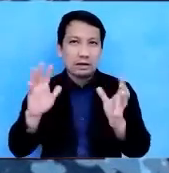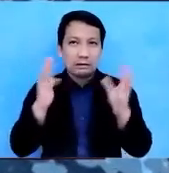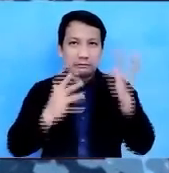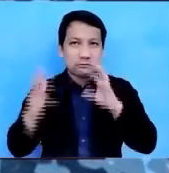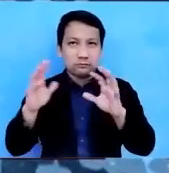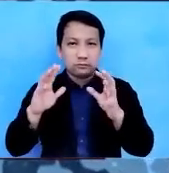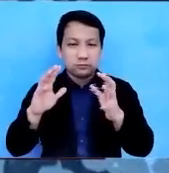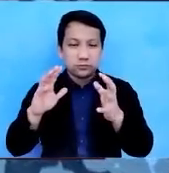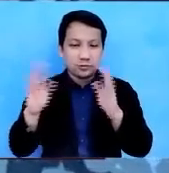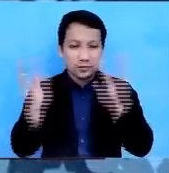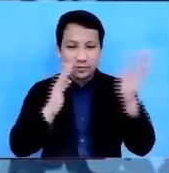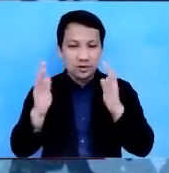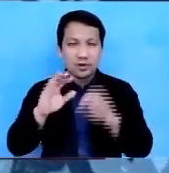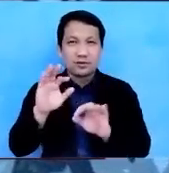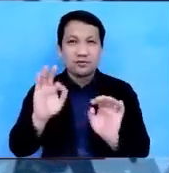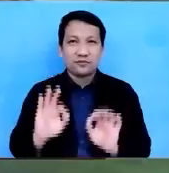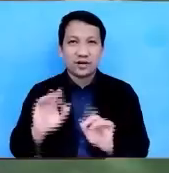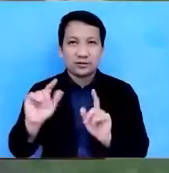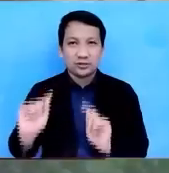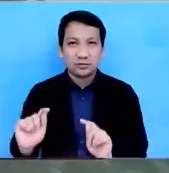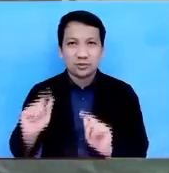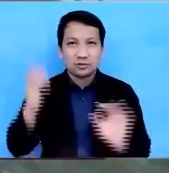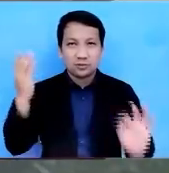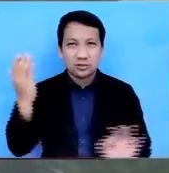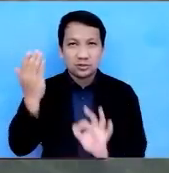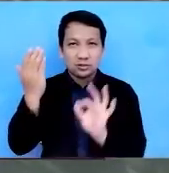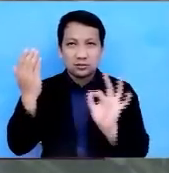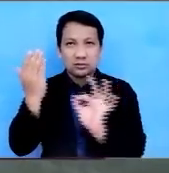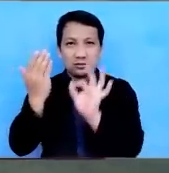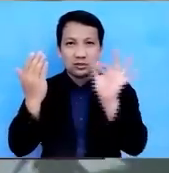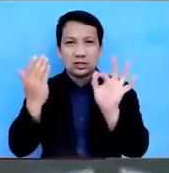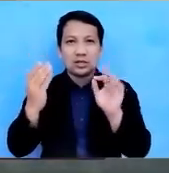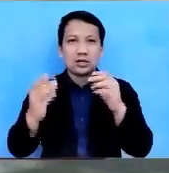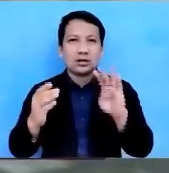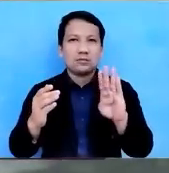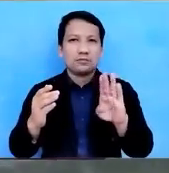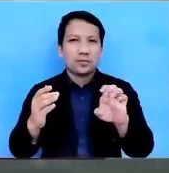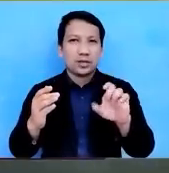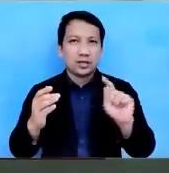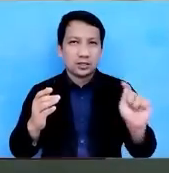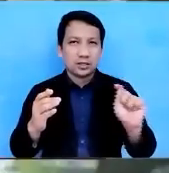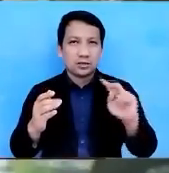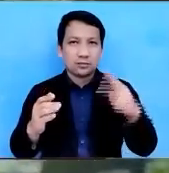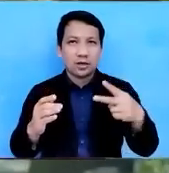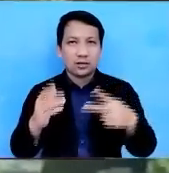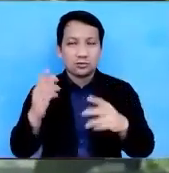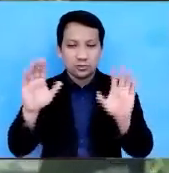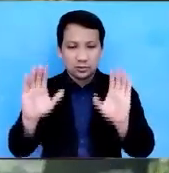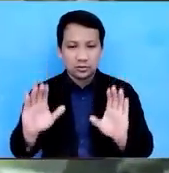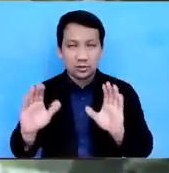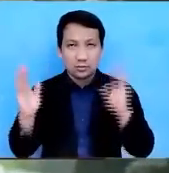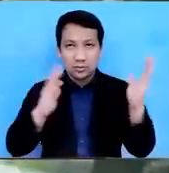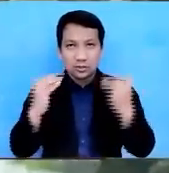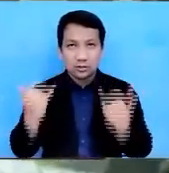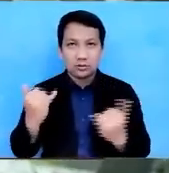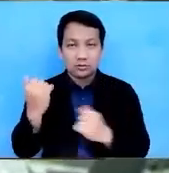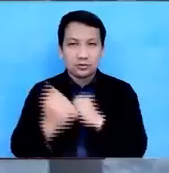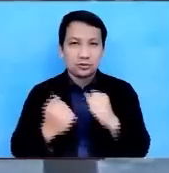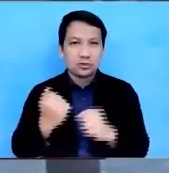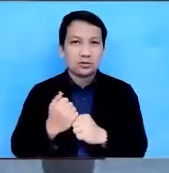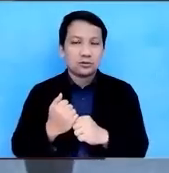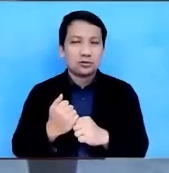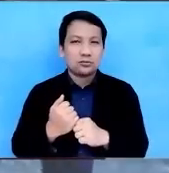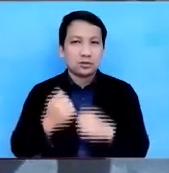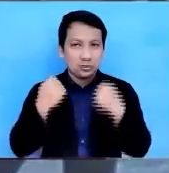pagpasok ng Biyernes o Sabado. Tatawagin itong Betty, ang ikalawang bagyo sa bansa ngayong taon. Sakali namang maging super